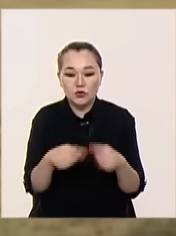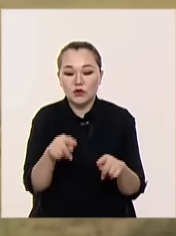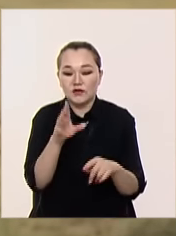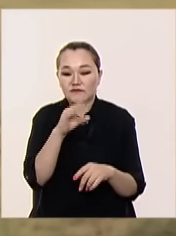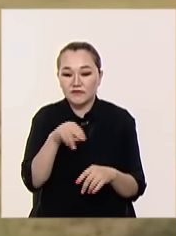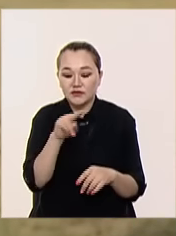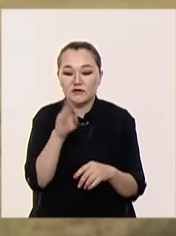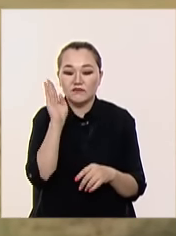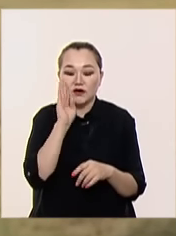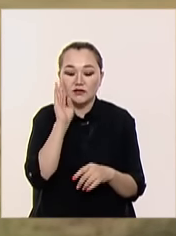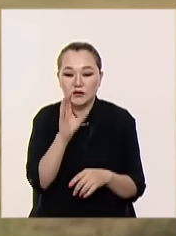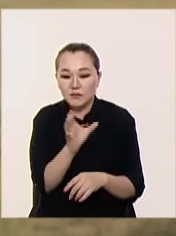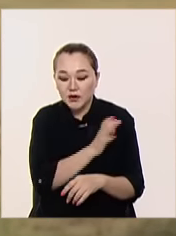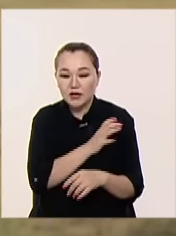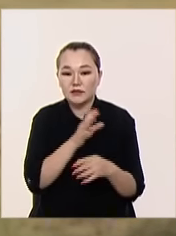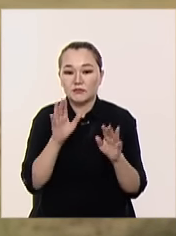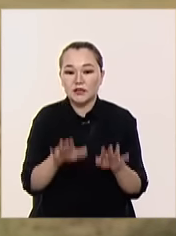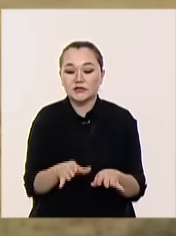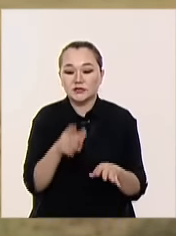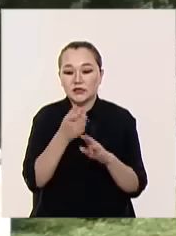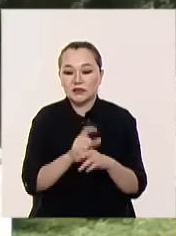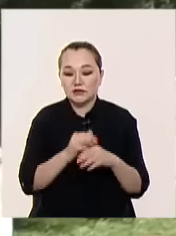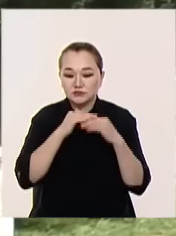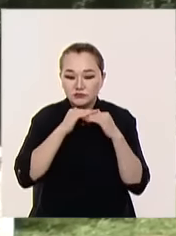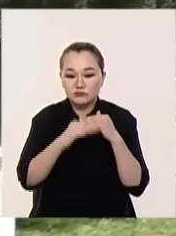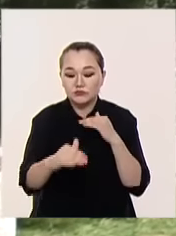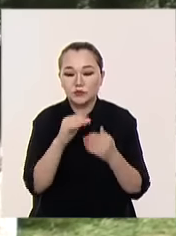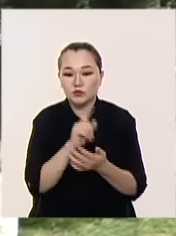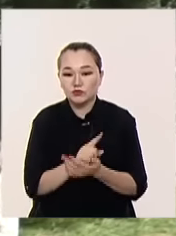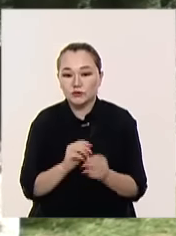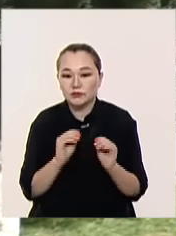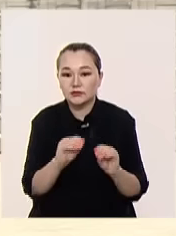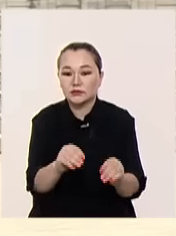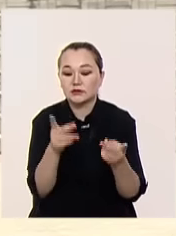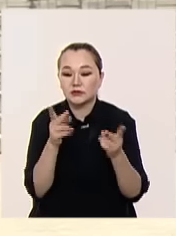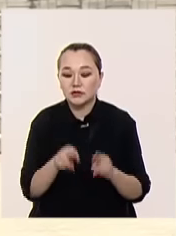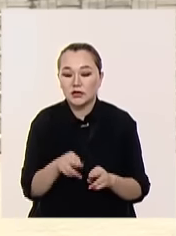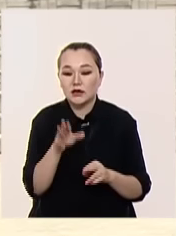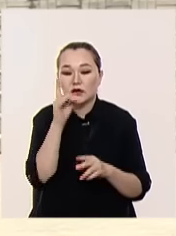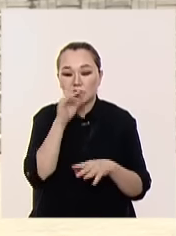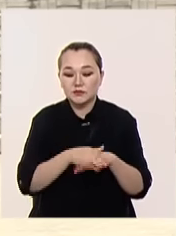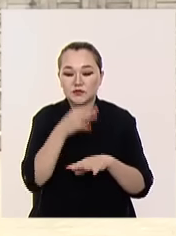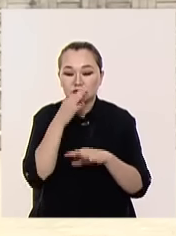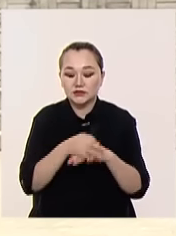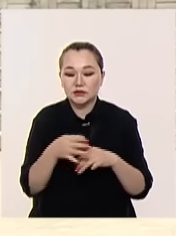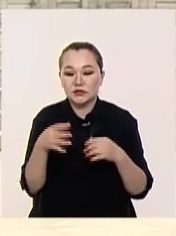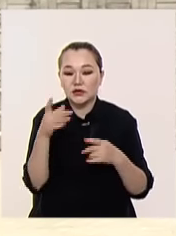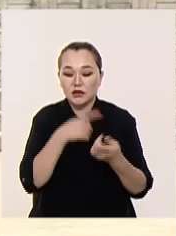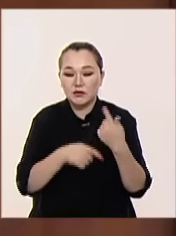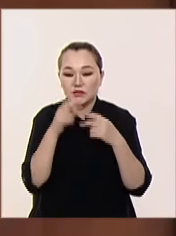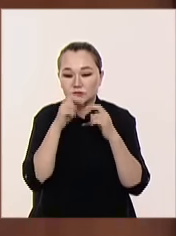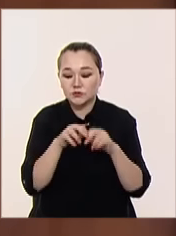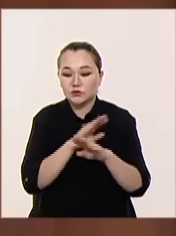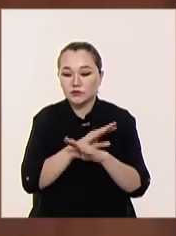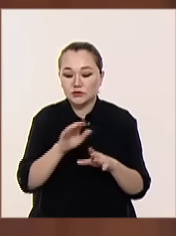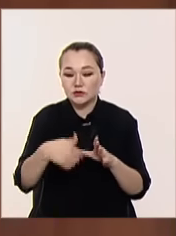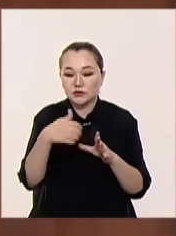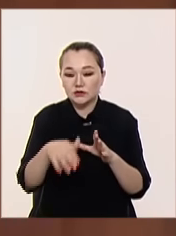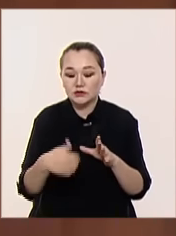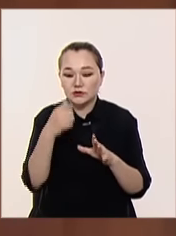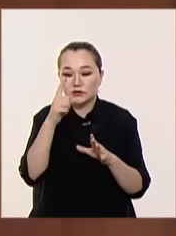Ол суғармалы жер болады. Ол тәлімі жер болады. Ал әкімдік өкілдері жұрт айтқанда жайылымның заңдылығын қайта қарауға емес, қазылған траншея